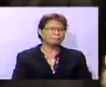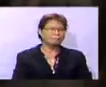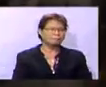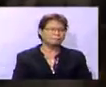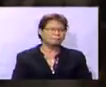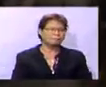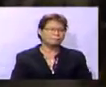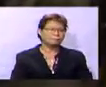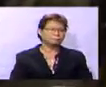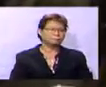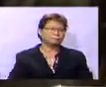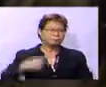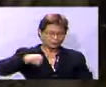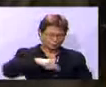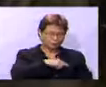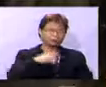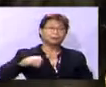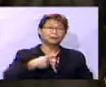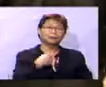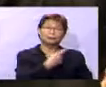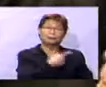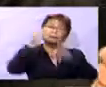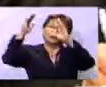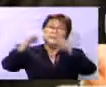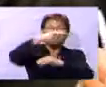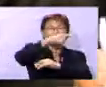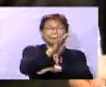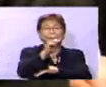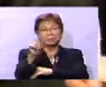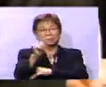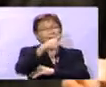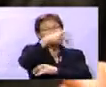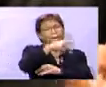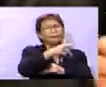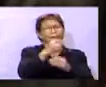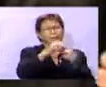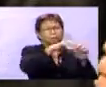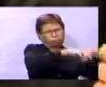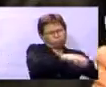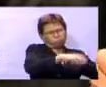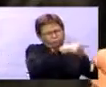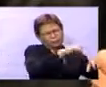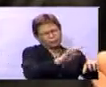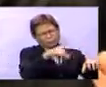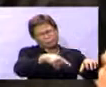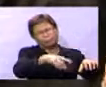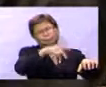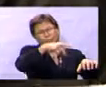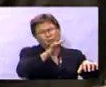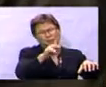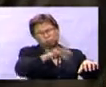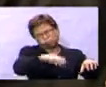Kita mengharapkan supaya PBT-PBT kena